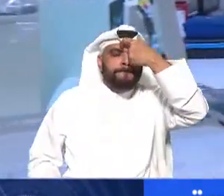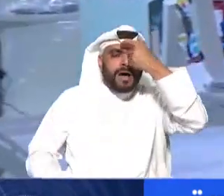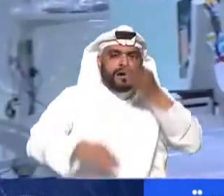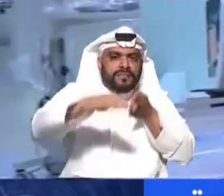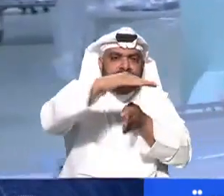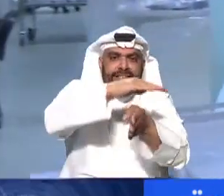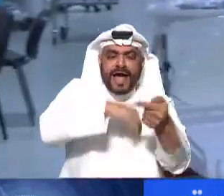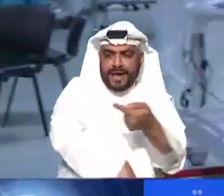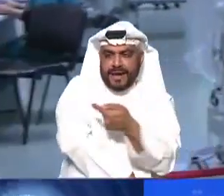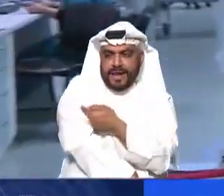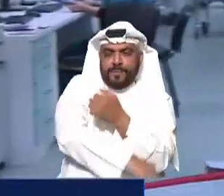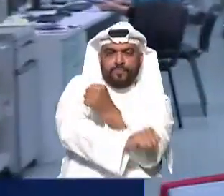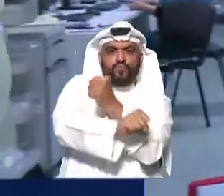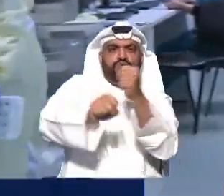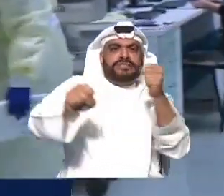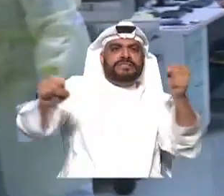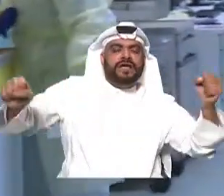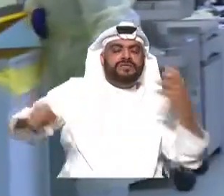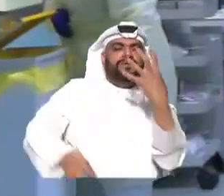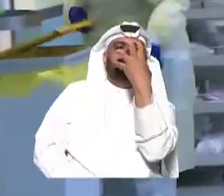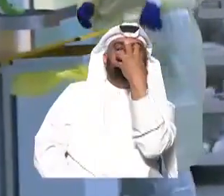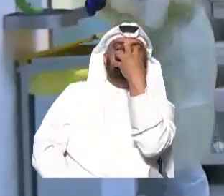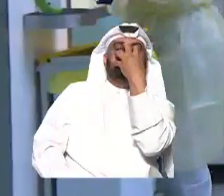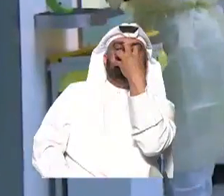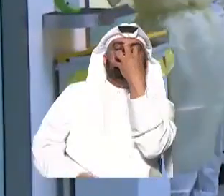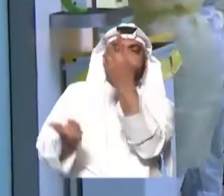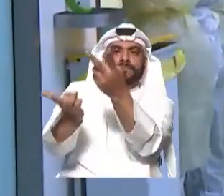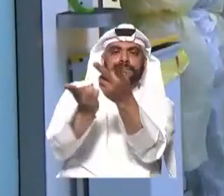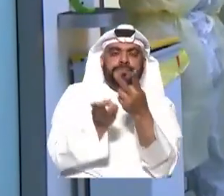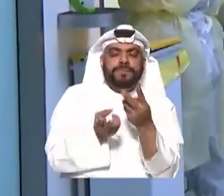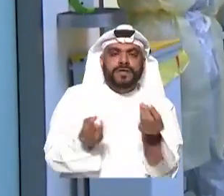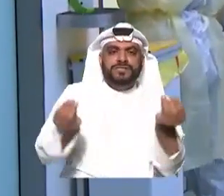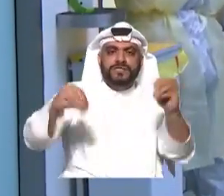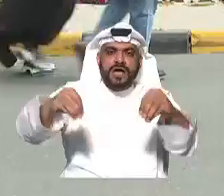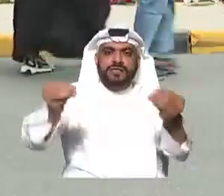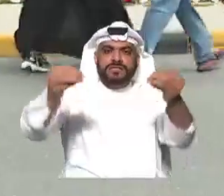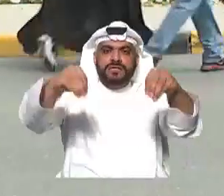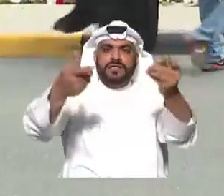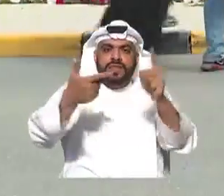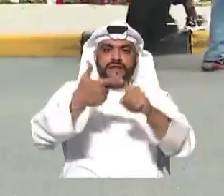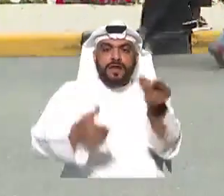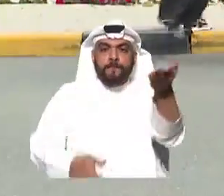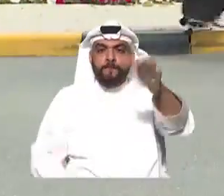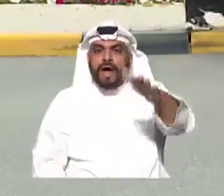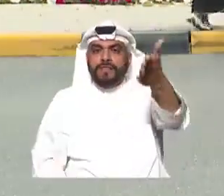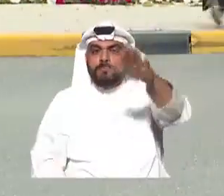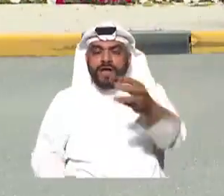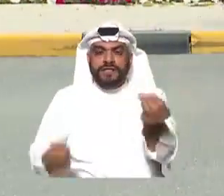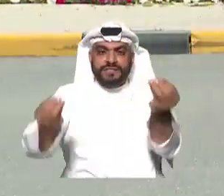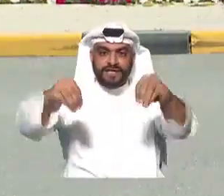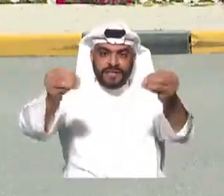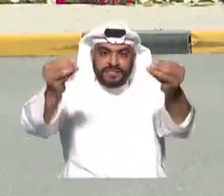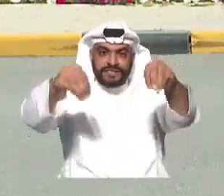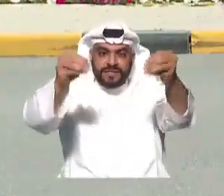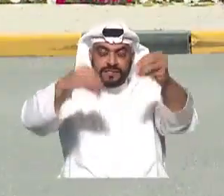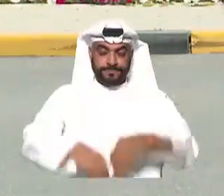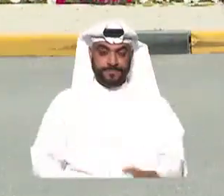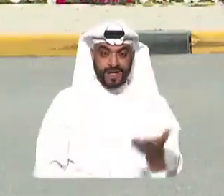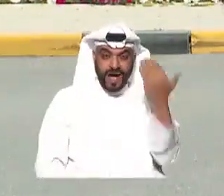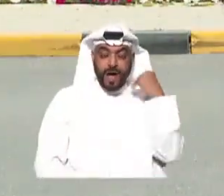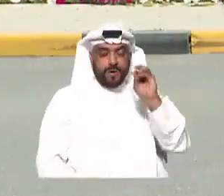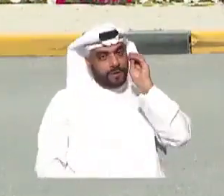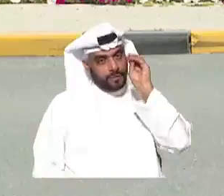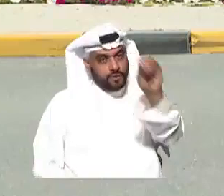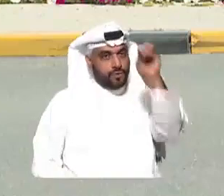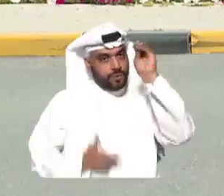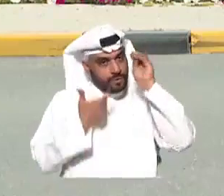والوفيات والمنحنى الوبائي بتصاعد مستمر. رغم التحذيرات المستمرة إلا أن الاستهتار